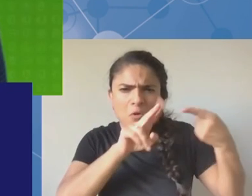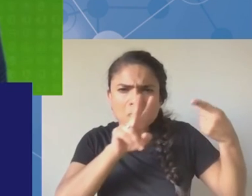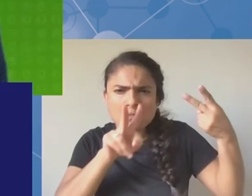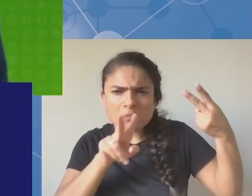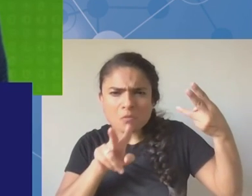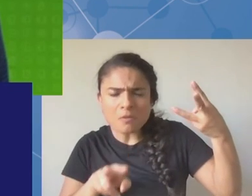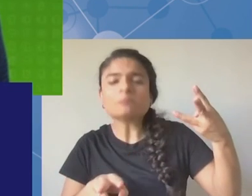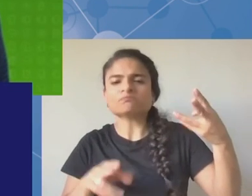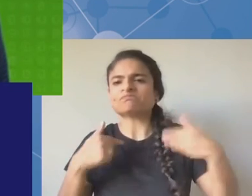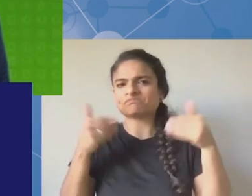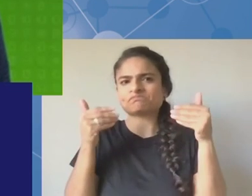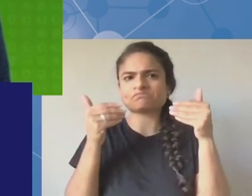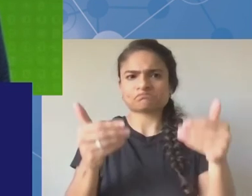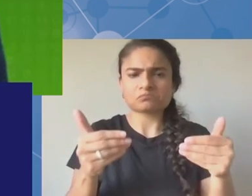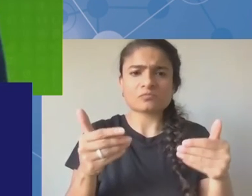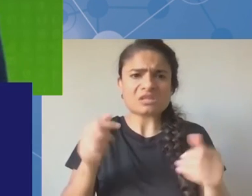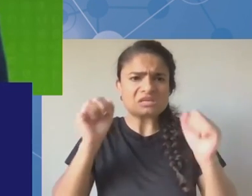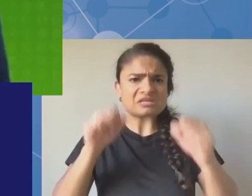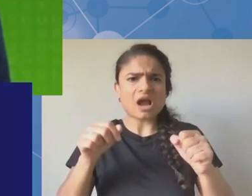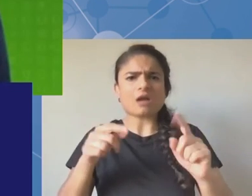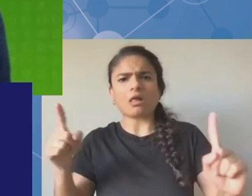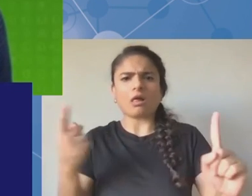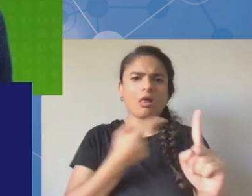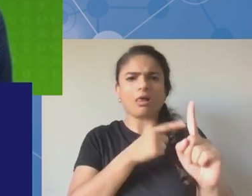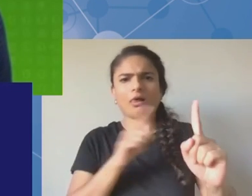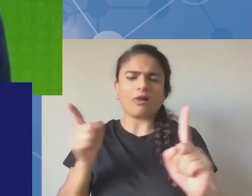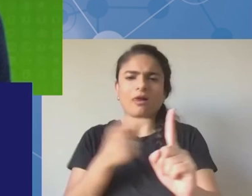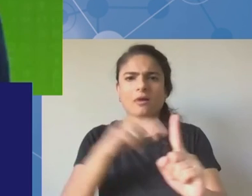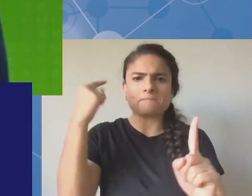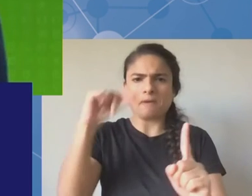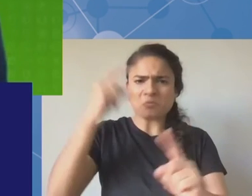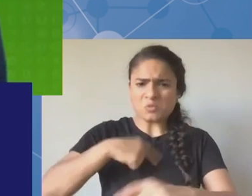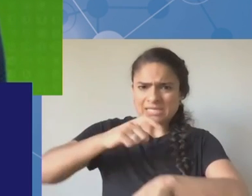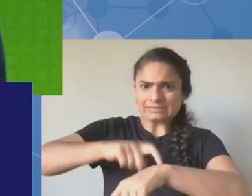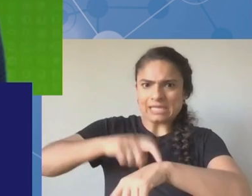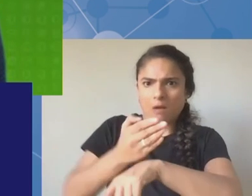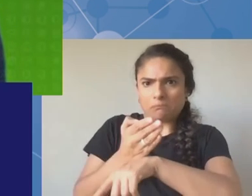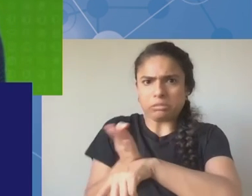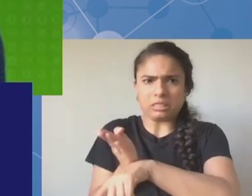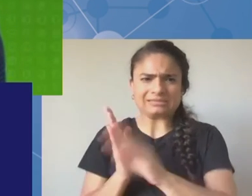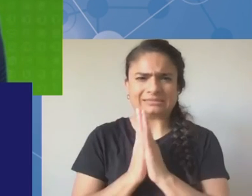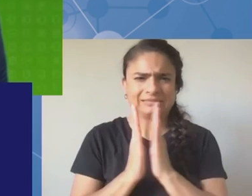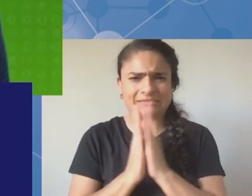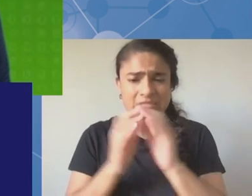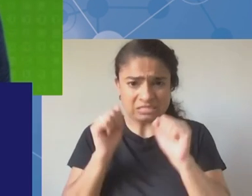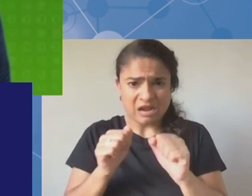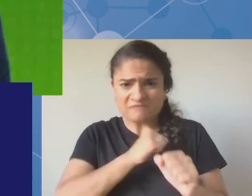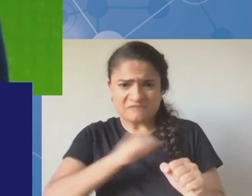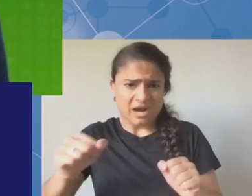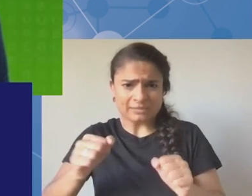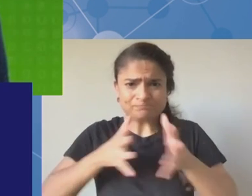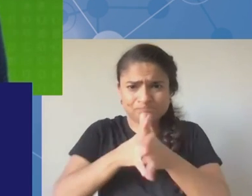Я знаю, что мы уже вышли за временные рамки, но вот с вашего разрешения мы еще кое-что скажем.